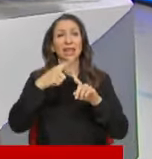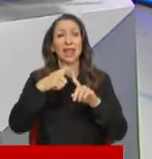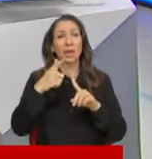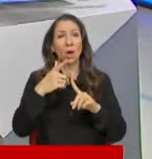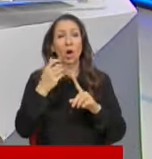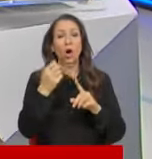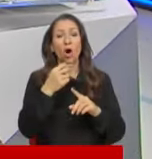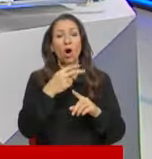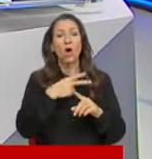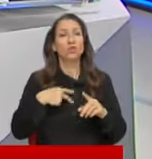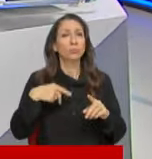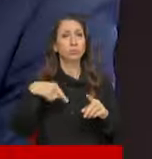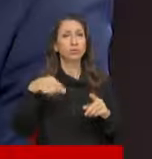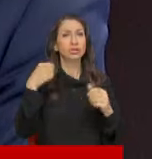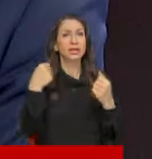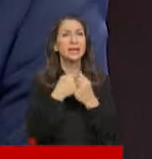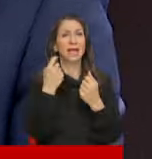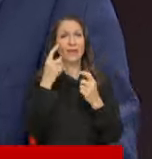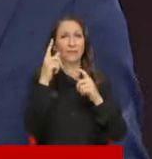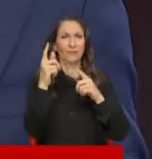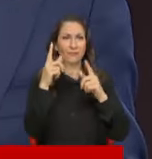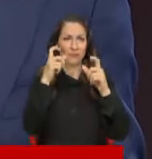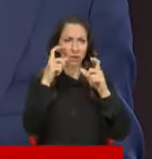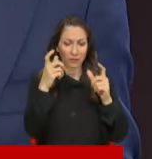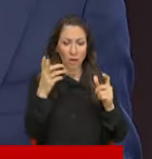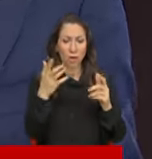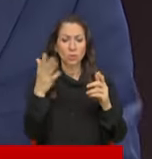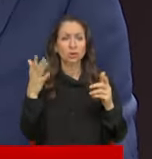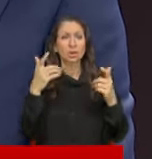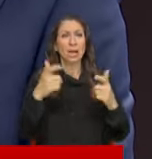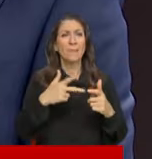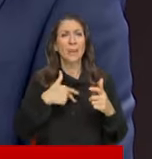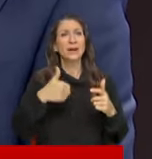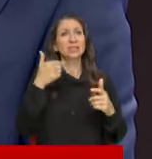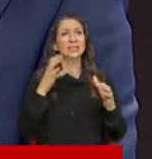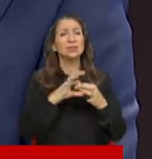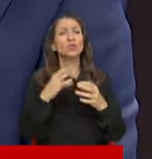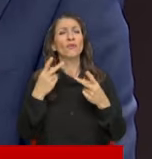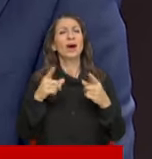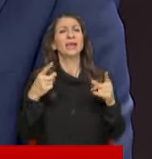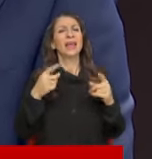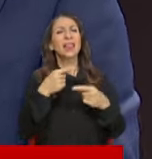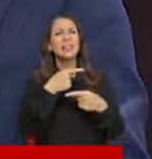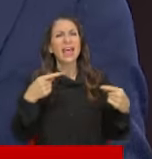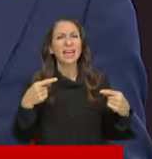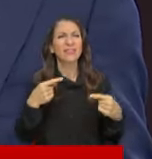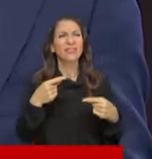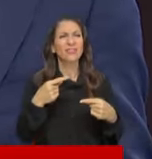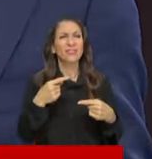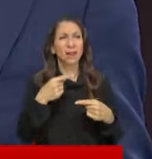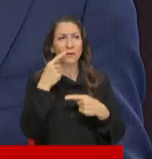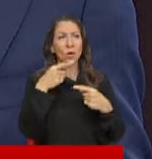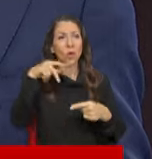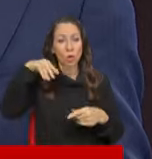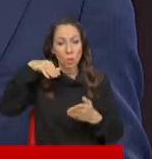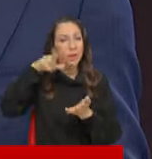otobüslerinin Eee kazalı görüntüleri Eee Büyükşehir Belediye başkanımızla ilgili çok çeşitli negatif o yürüyen